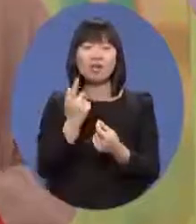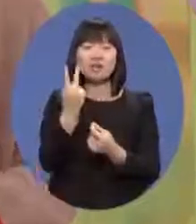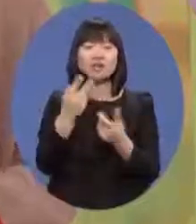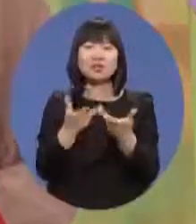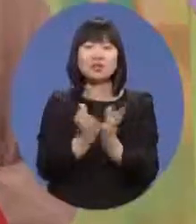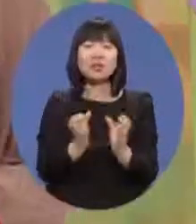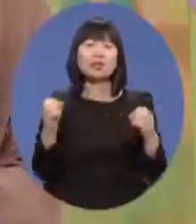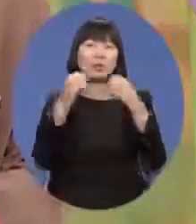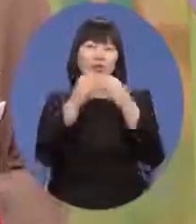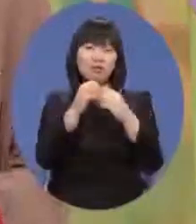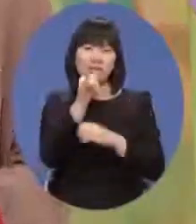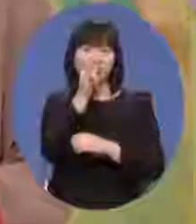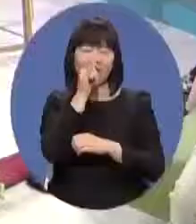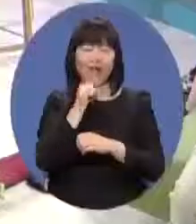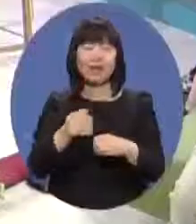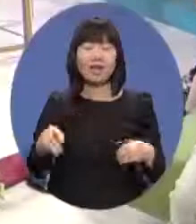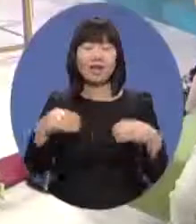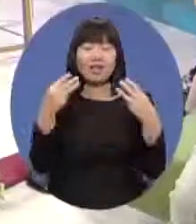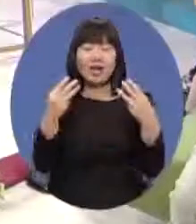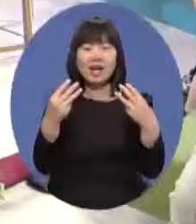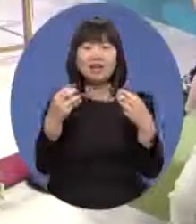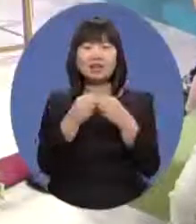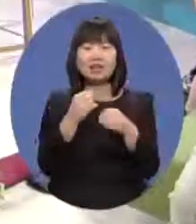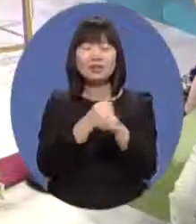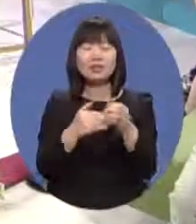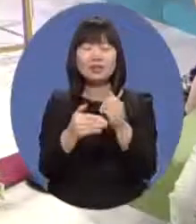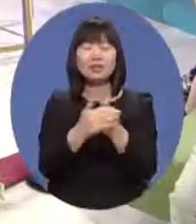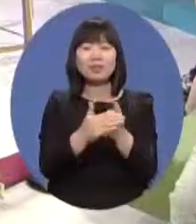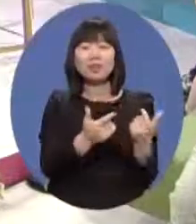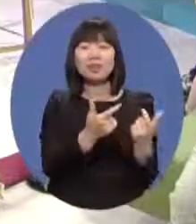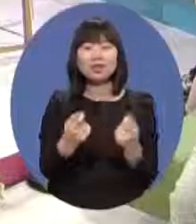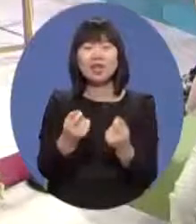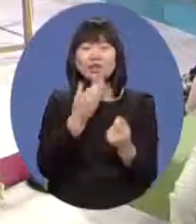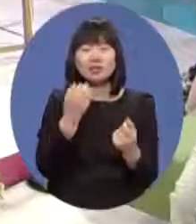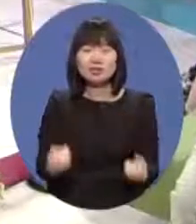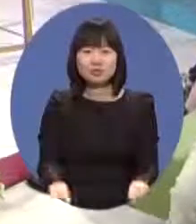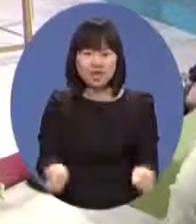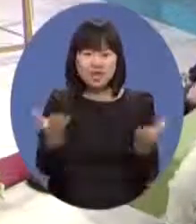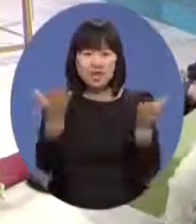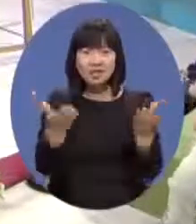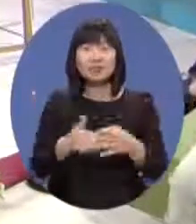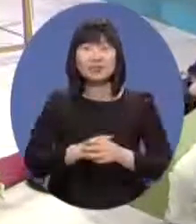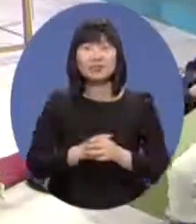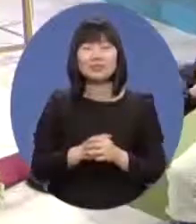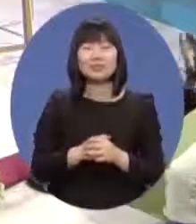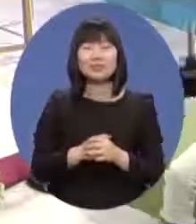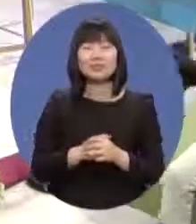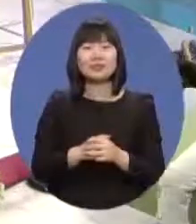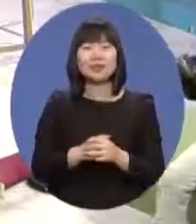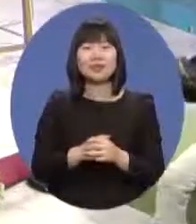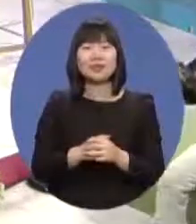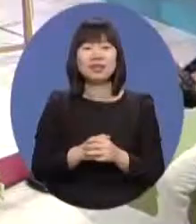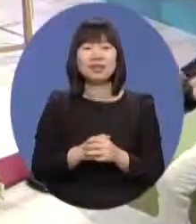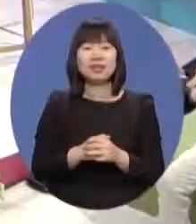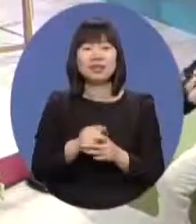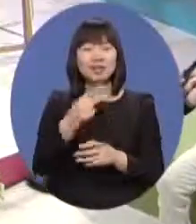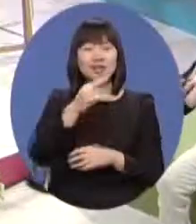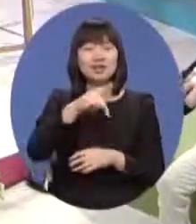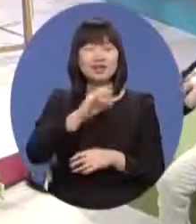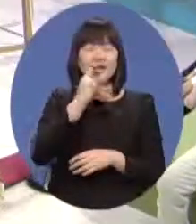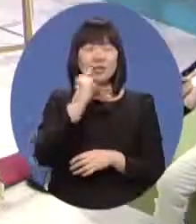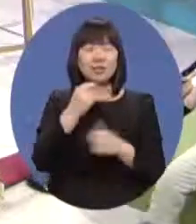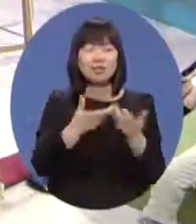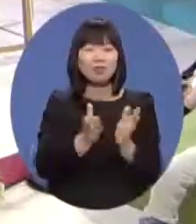동점이 나왔습니다. 네. 3-3 동점으로 네. 두 팀 모두 축하드립니다. 네. 아! 아. 다둥이맘